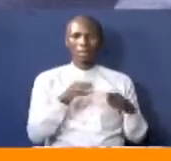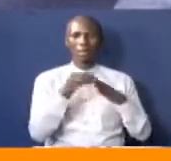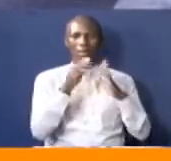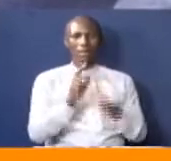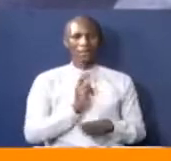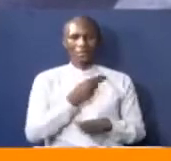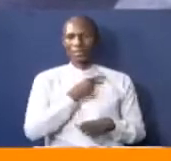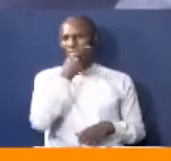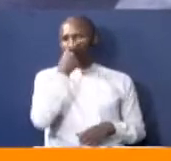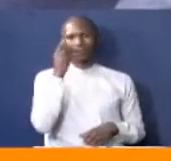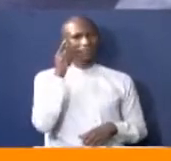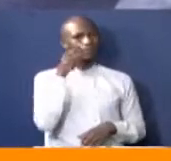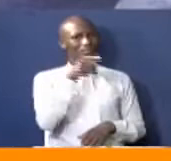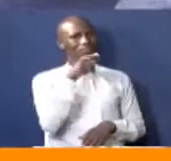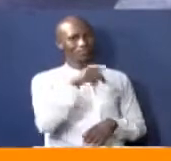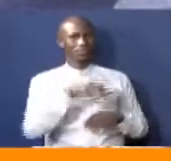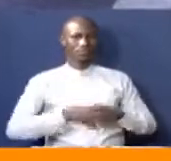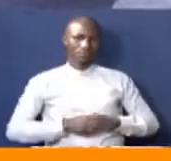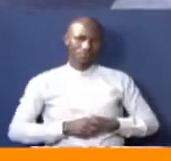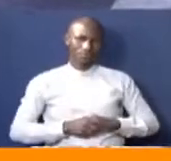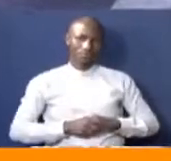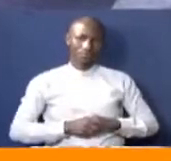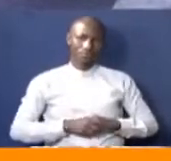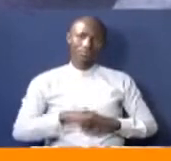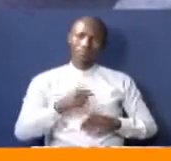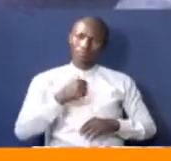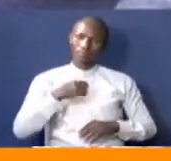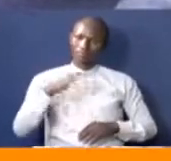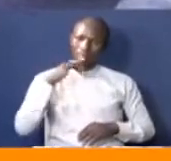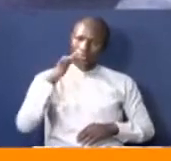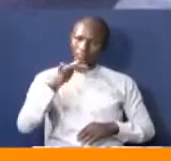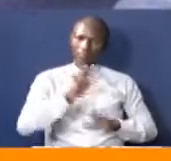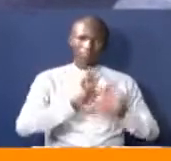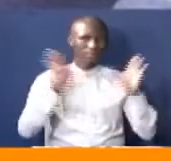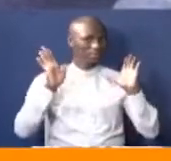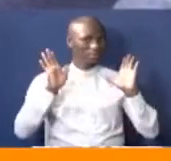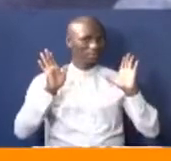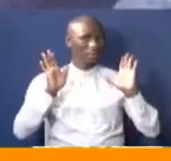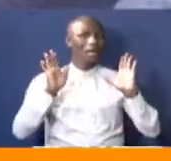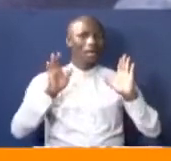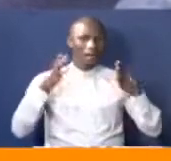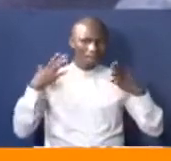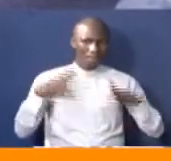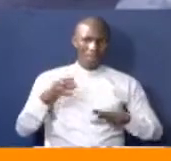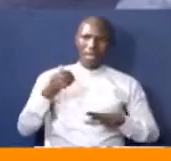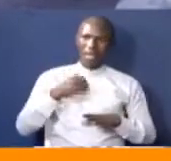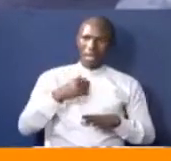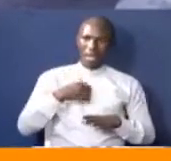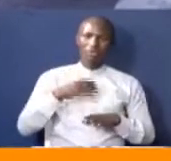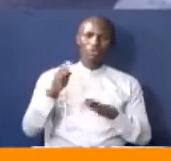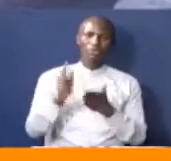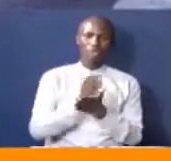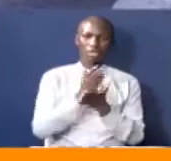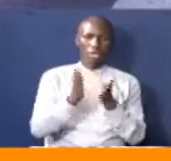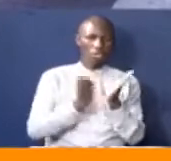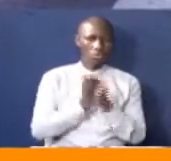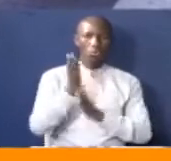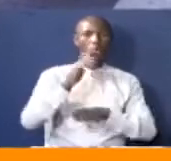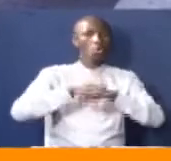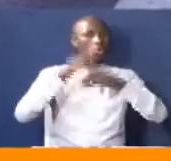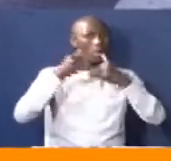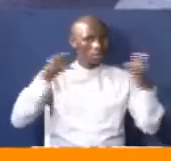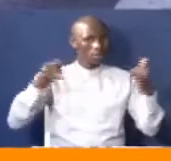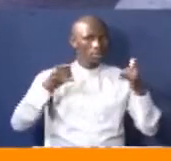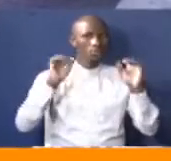wito Stephen Kalonzo wa Musyoka kwa huu nenda kunena ndeto izu nikana kwa ndwala methi ite maoshi ya zindu sikarika mitandao